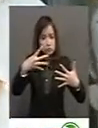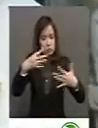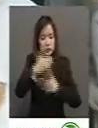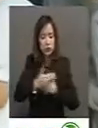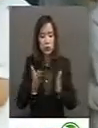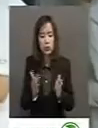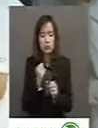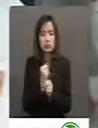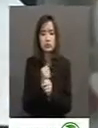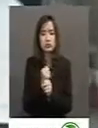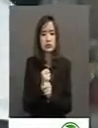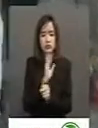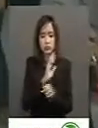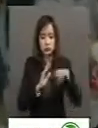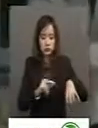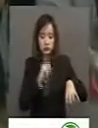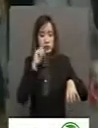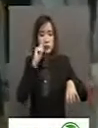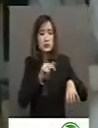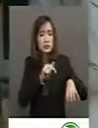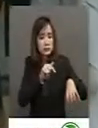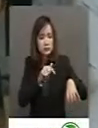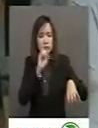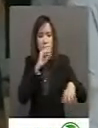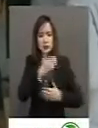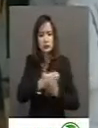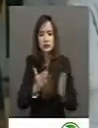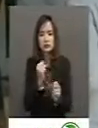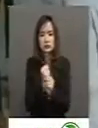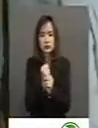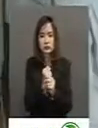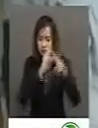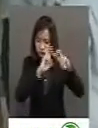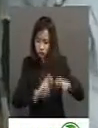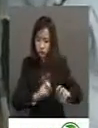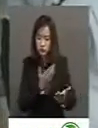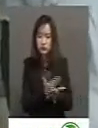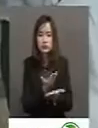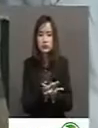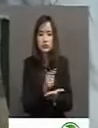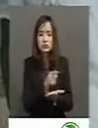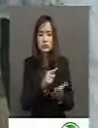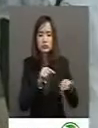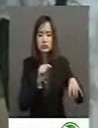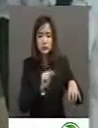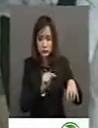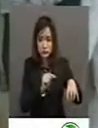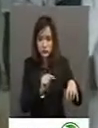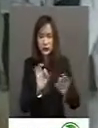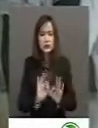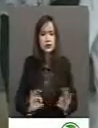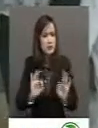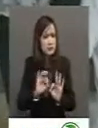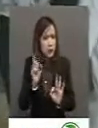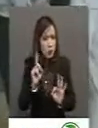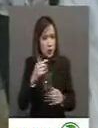องทำงานเจ้าหน้าที่การประปาส่วนภูมิภาคห้องทำงานของสำนักงานตรวจเงินแผ่นดินประจำการประปาส่วนภูมิภาคสำนักงานใหญ่ที่สำคัญ